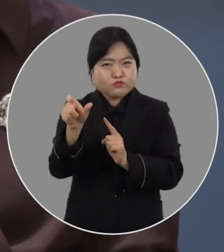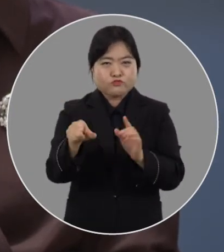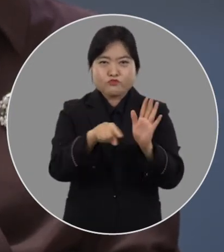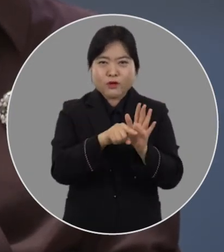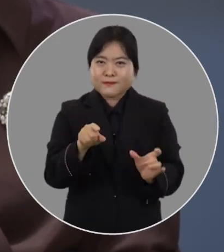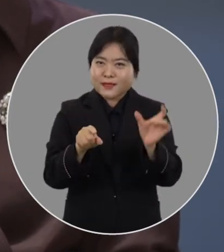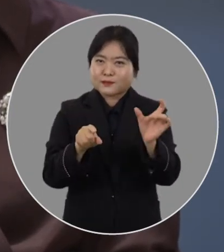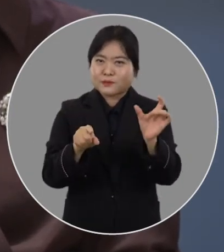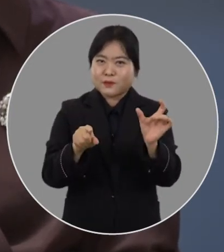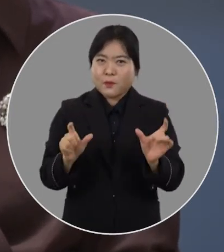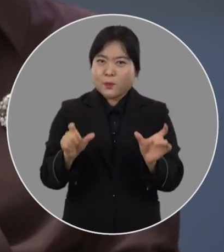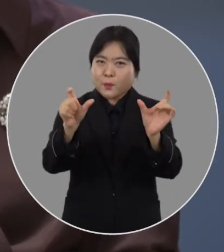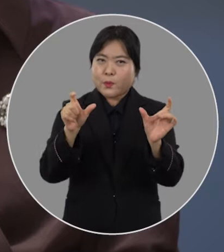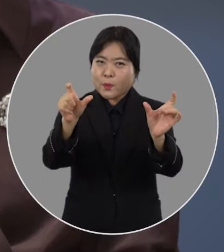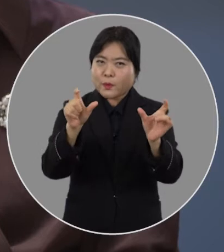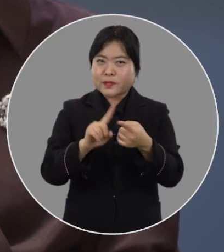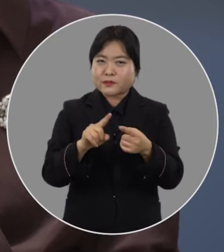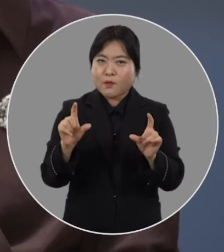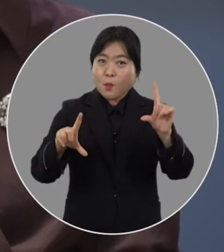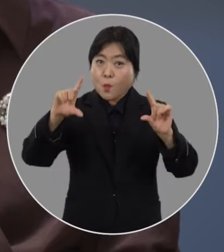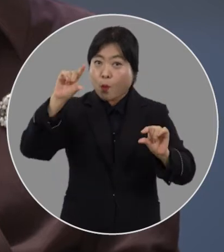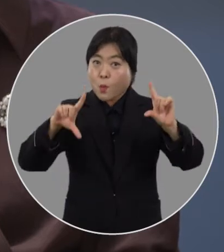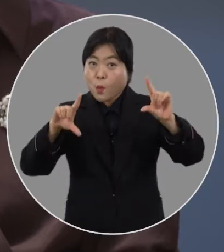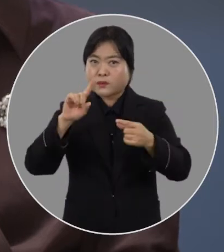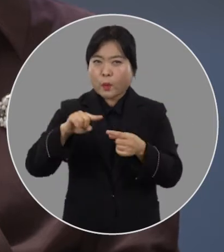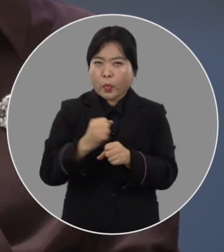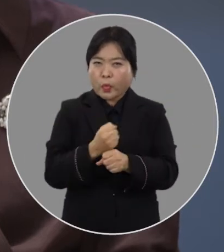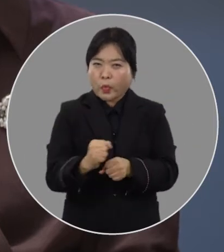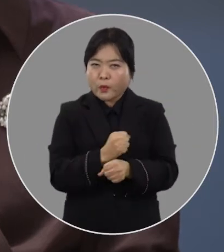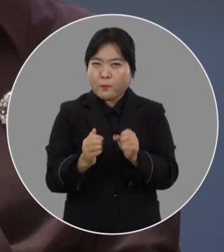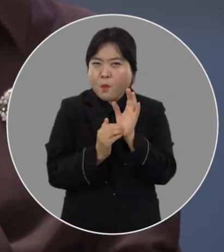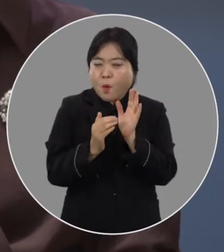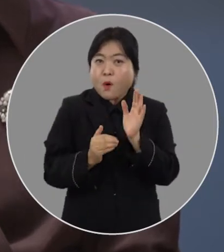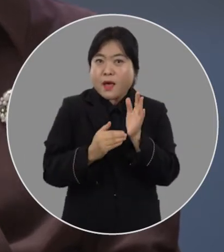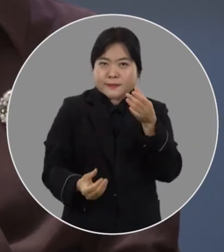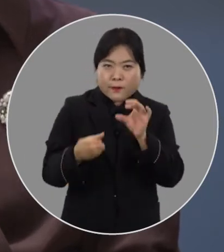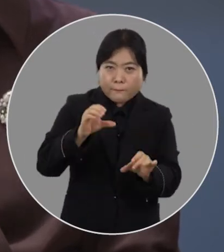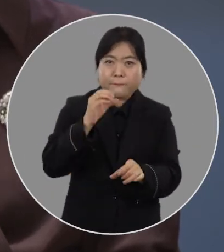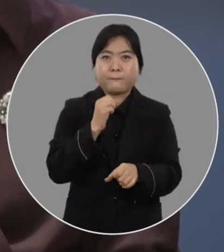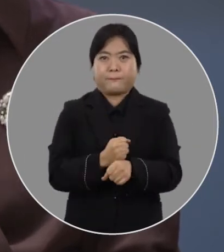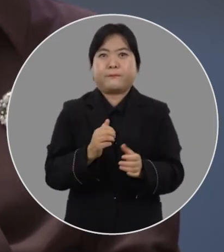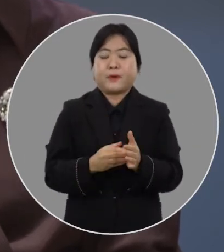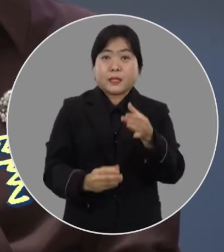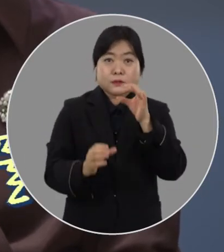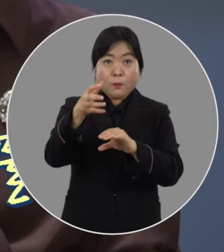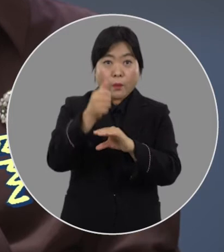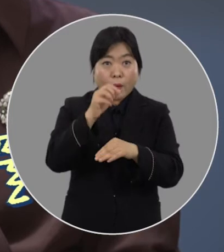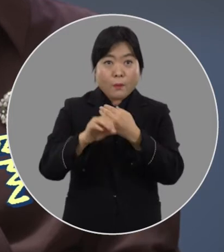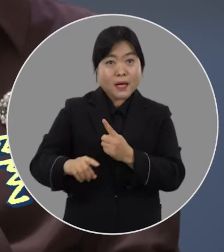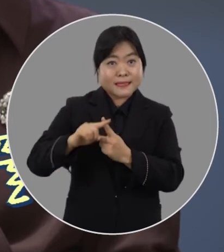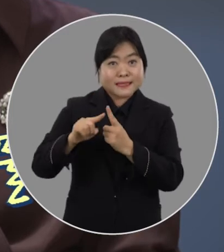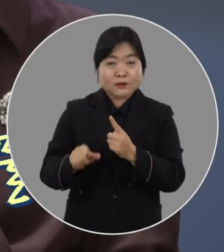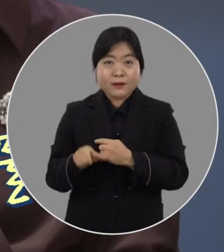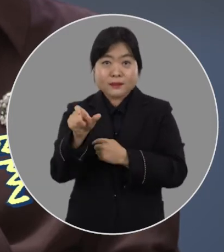부정적 게시물을 노출하는 정도를 조작하는 실험을 몰래 진행했습니다. 이 실험 결과에 따르면